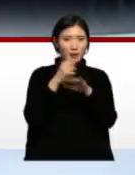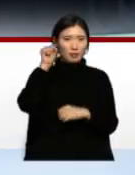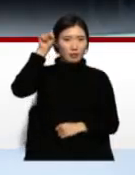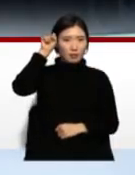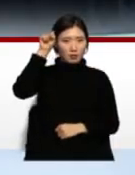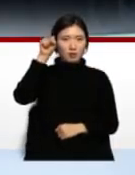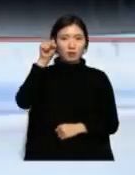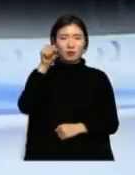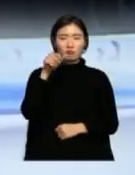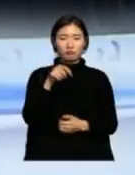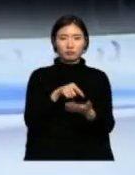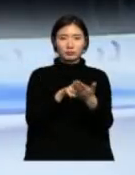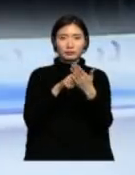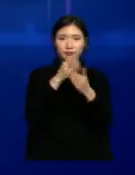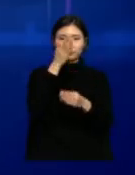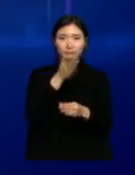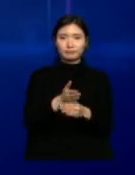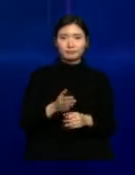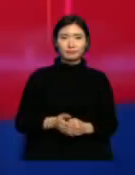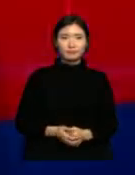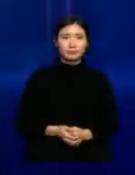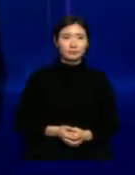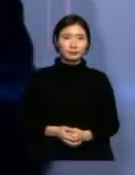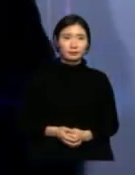등장했습니다. 보도에 조성혁 기자입니다.